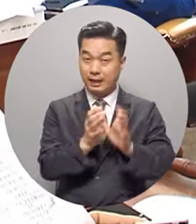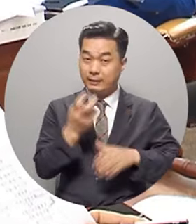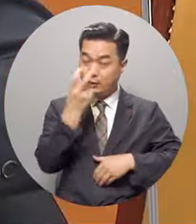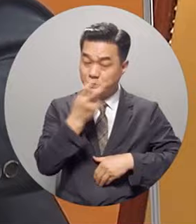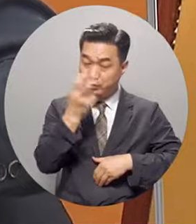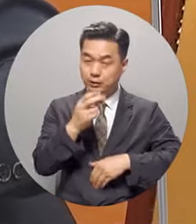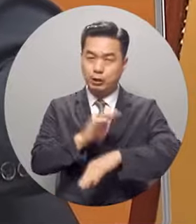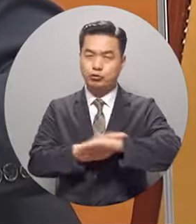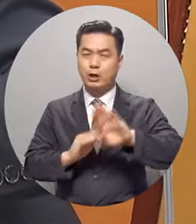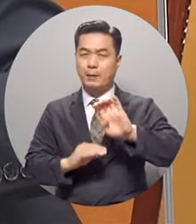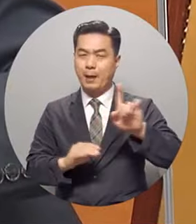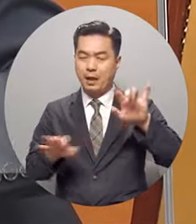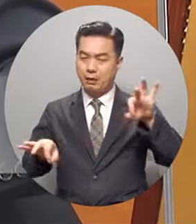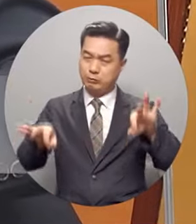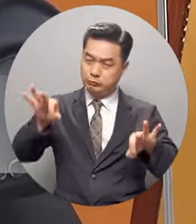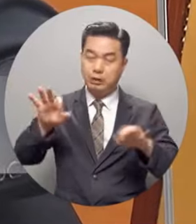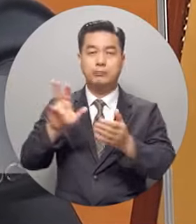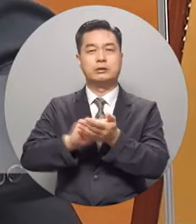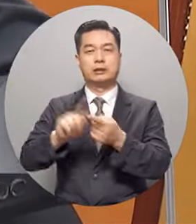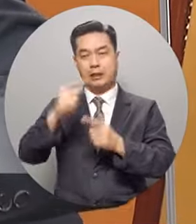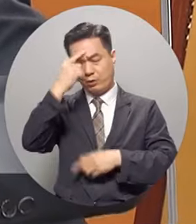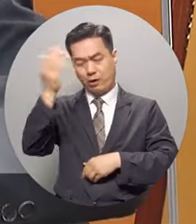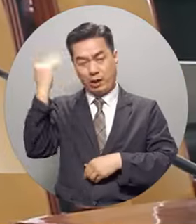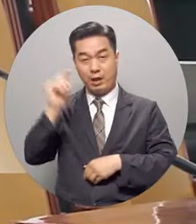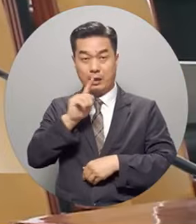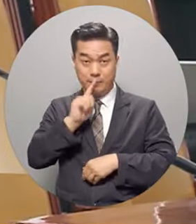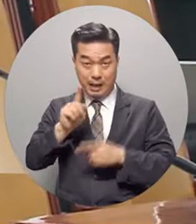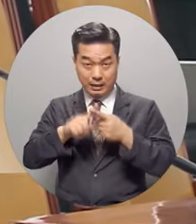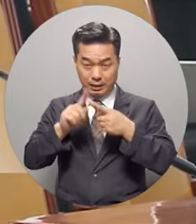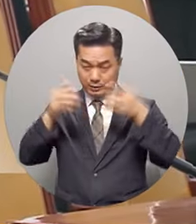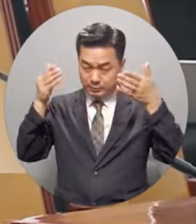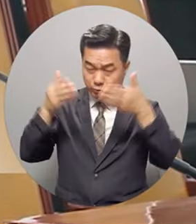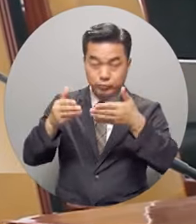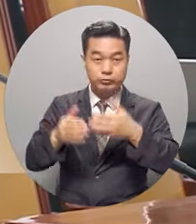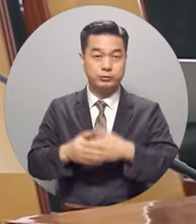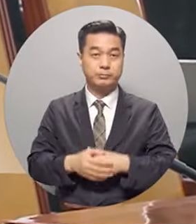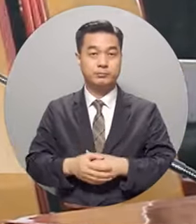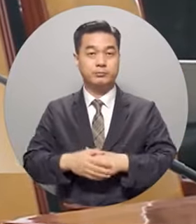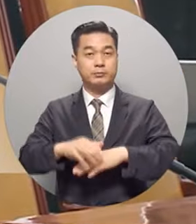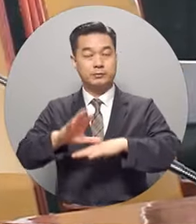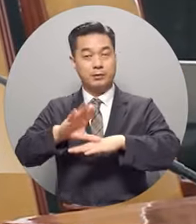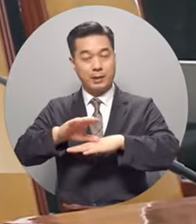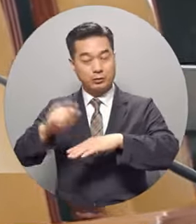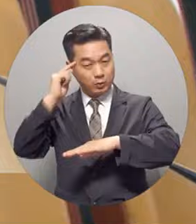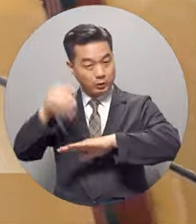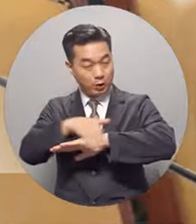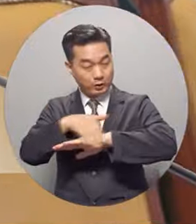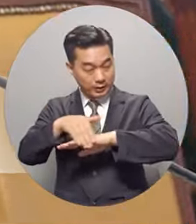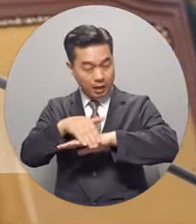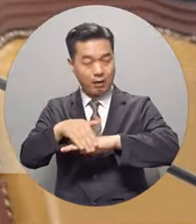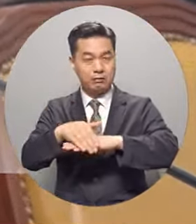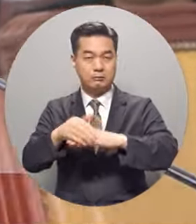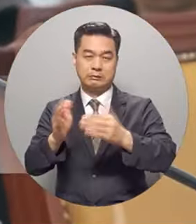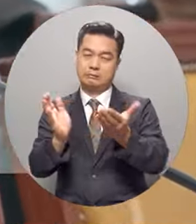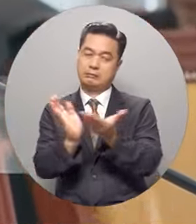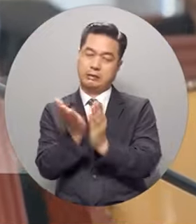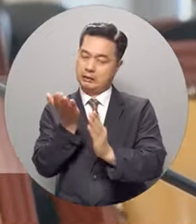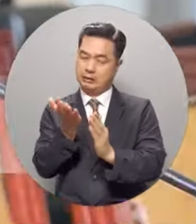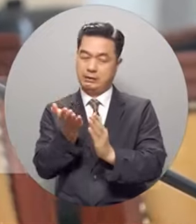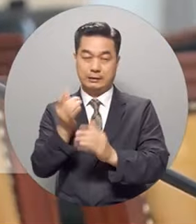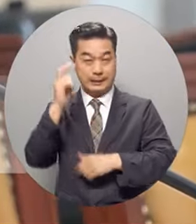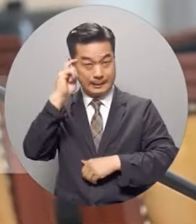영화 낙인 등 이 후보자의 과거 발언에 집중됐습니다. 방송 정책을 총괄하는 자리에 부적합한 인식이라고